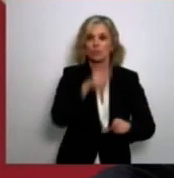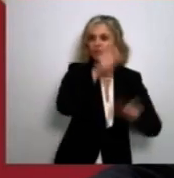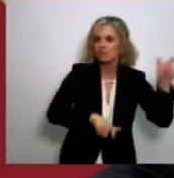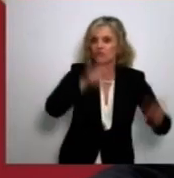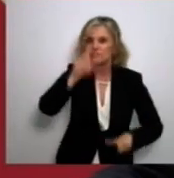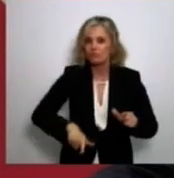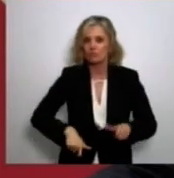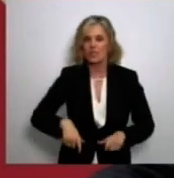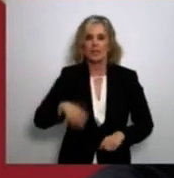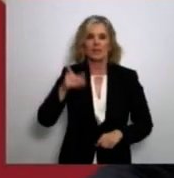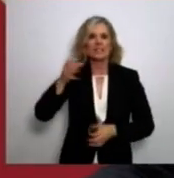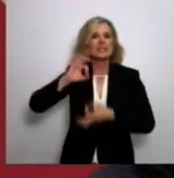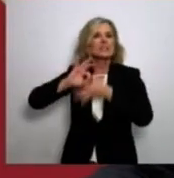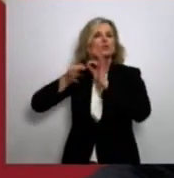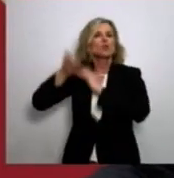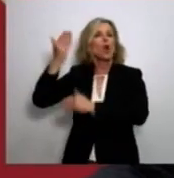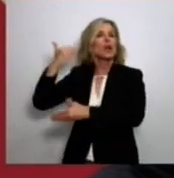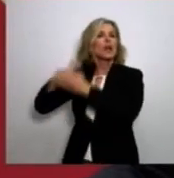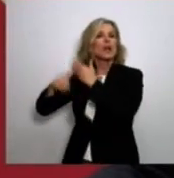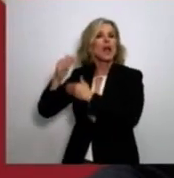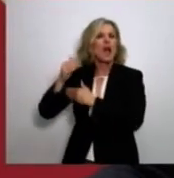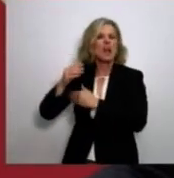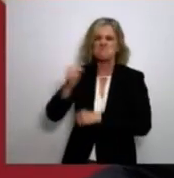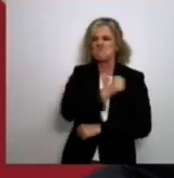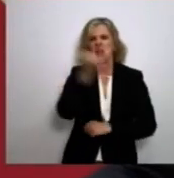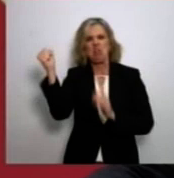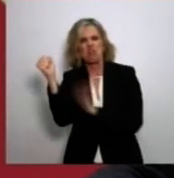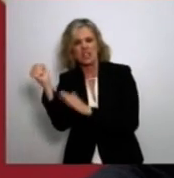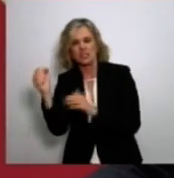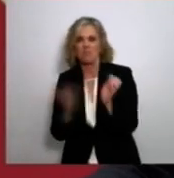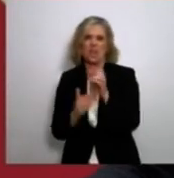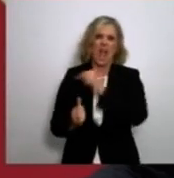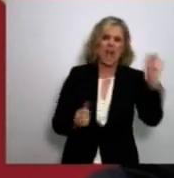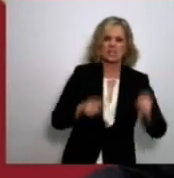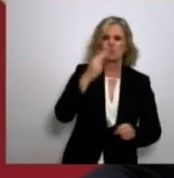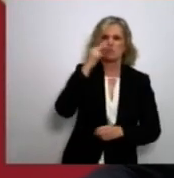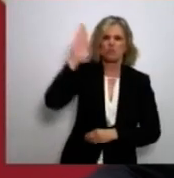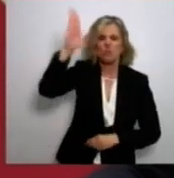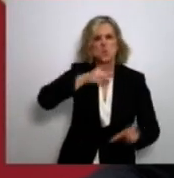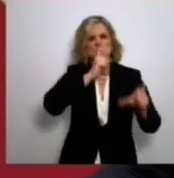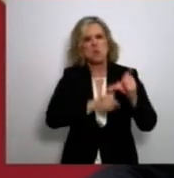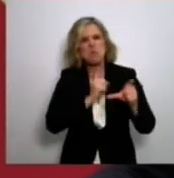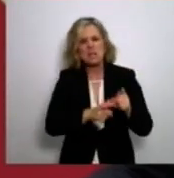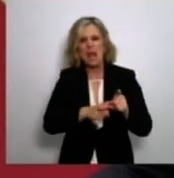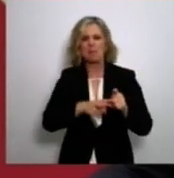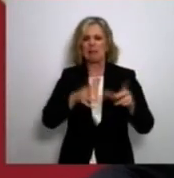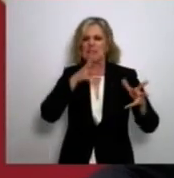τη γλίτσα της ιστορίας με τους δεξιούς, τους αριστερούς, τους χουντικούς, τους κομμουνιστές, τα